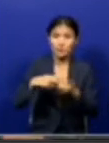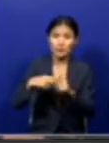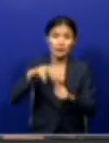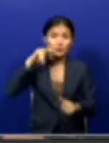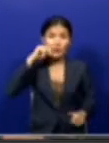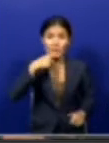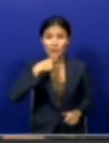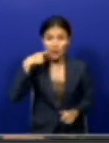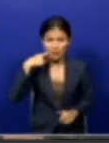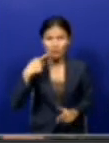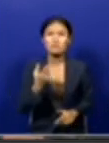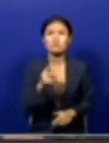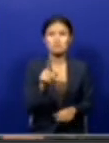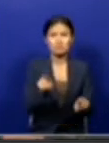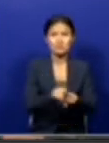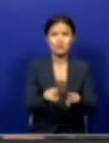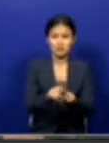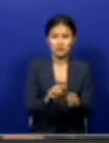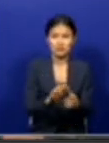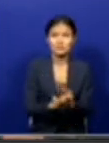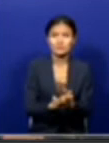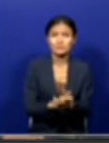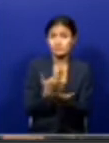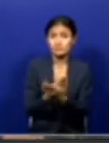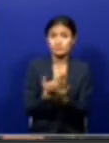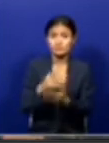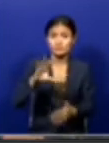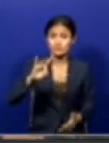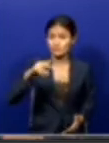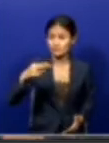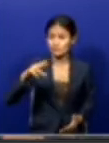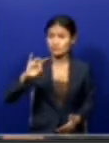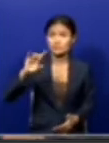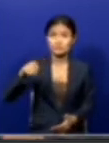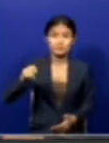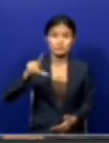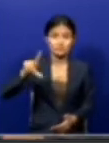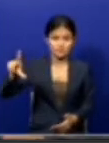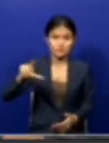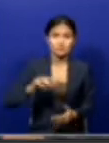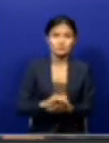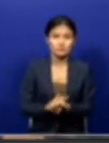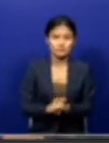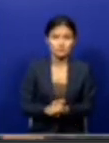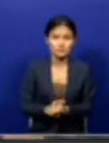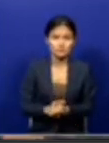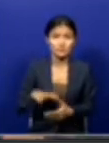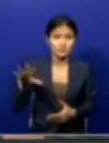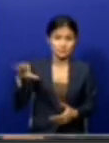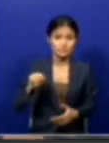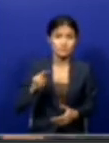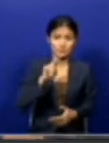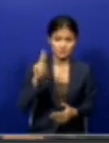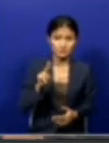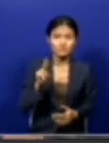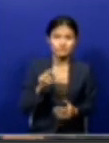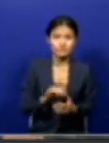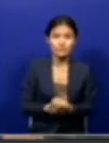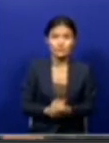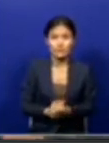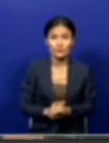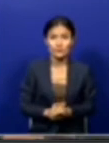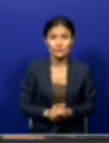ของเงิน 88,000 ล้านมาที่นำมาที่จะนำมาใช้ผมก็คงจะพูดอะไรไม่ได้มาก